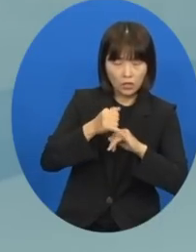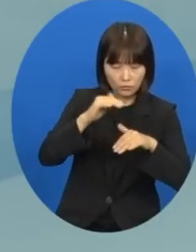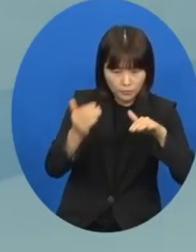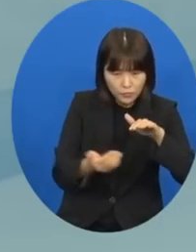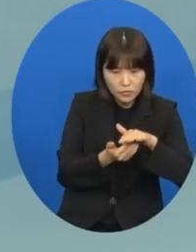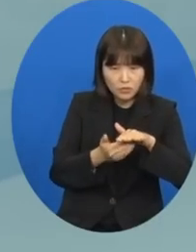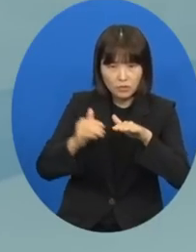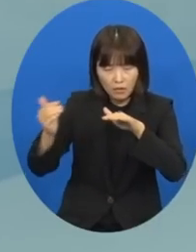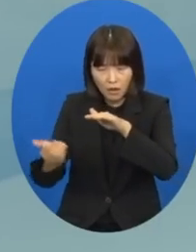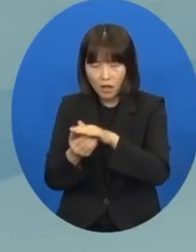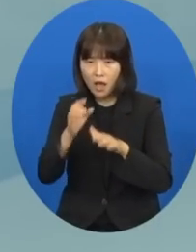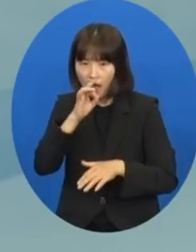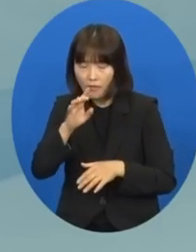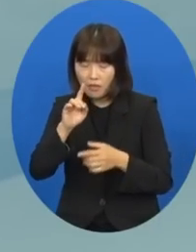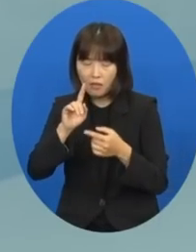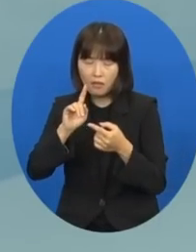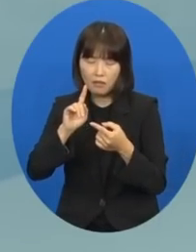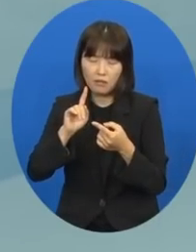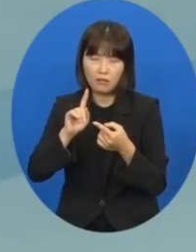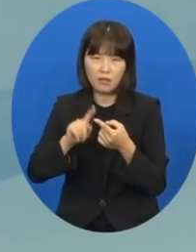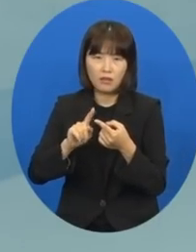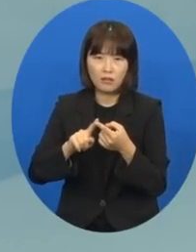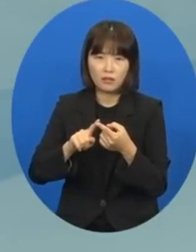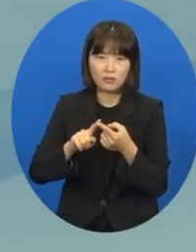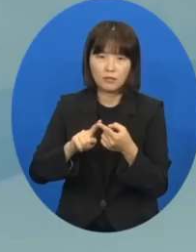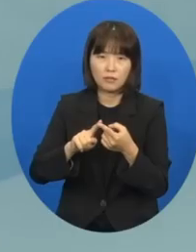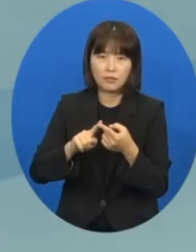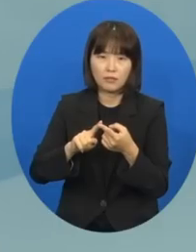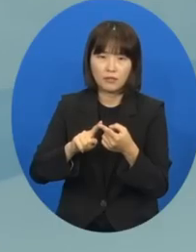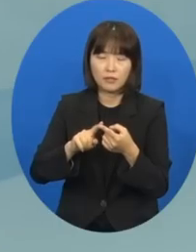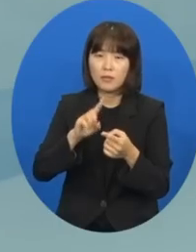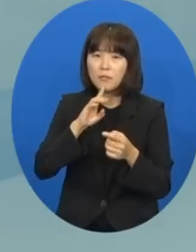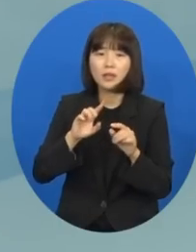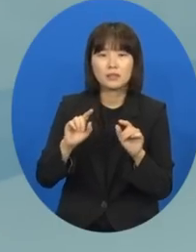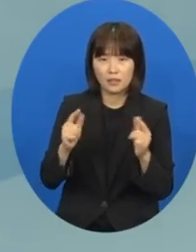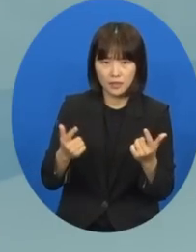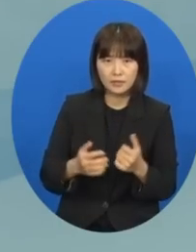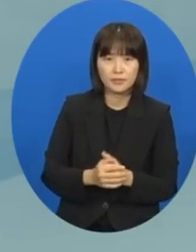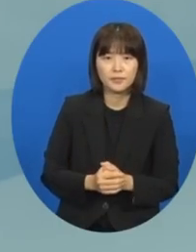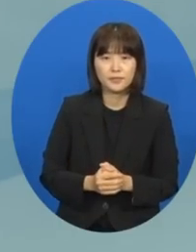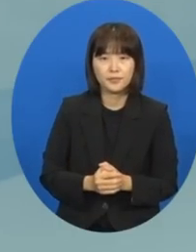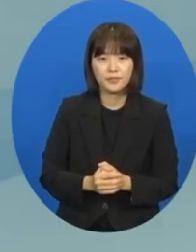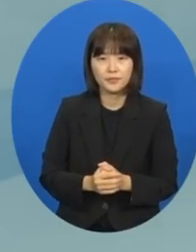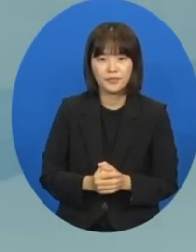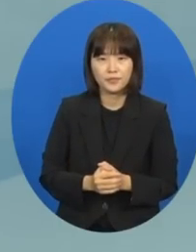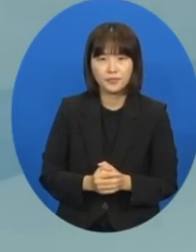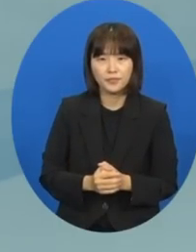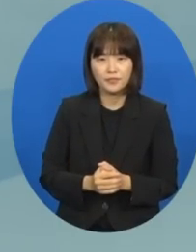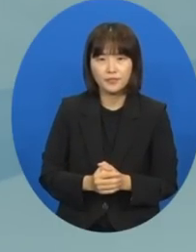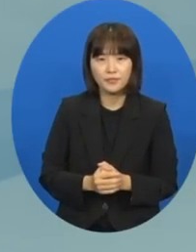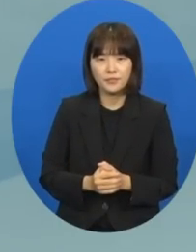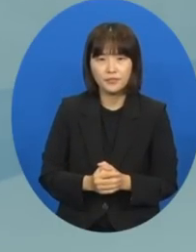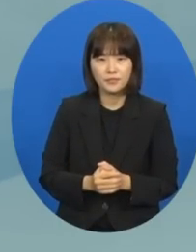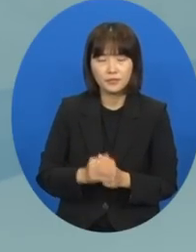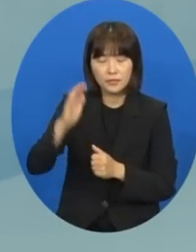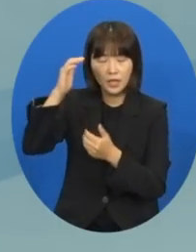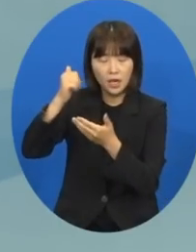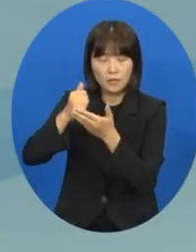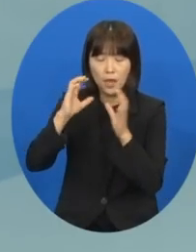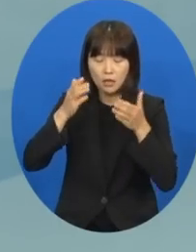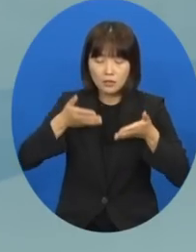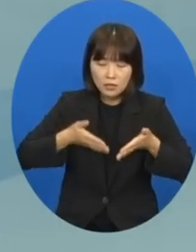사실은 뛰어넘는 것입니다. 사실 하나님께 생명을 잉태케 하는 일은 어려운 일은 아니죠. 오늘 본문